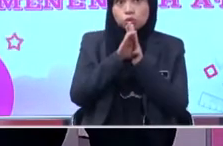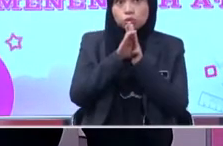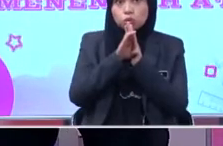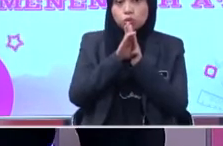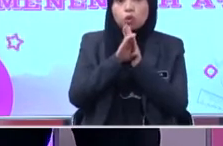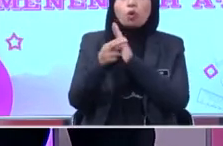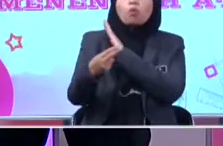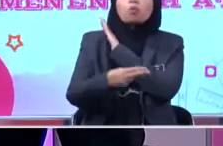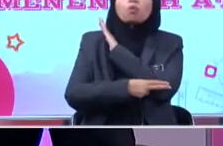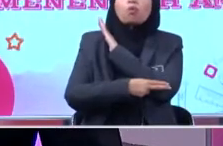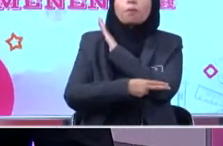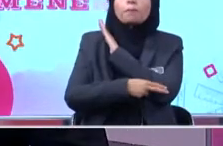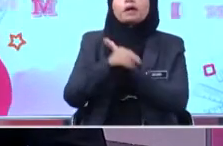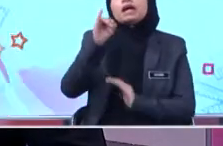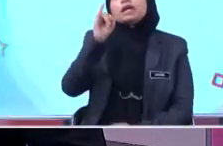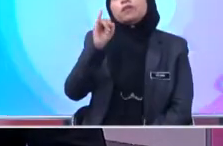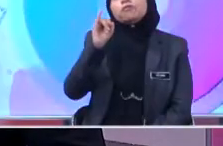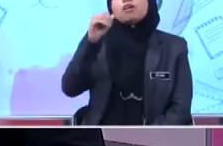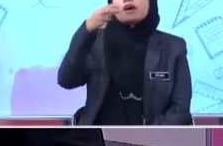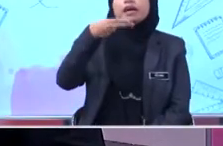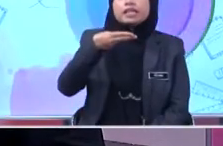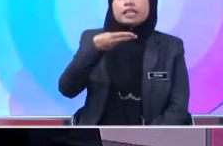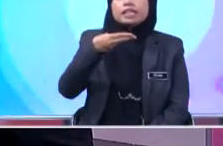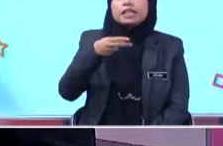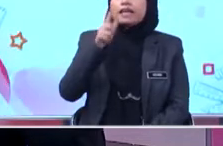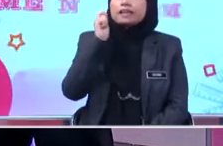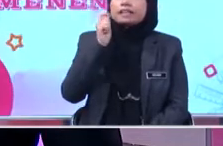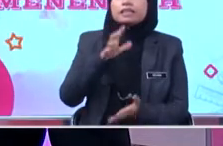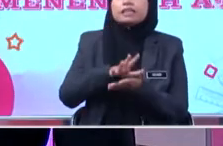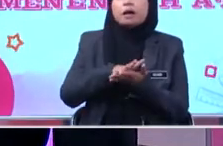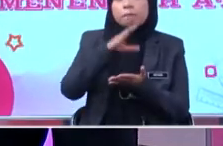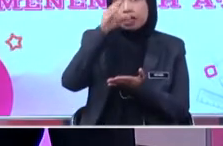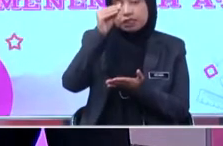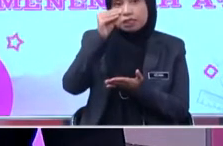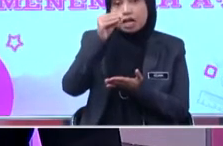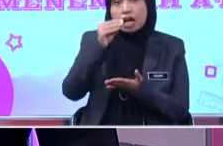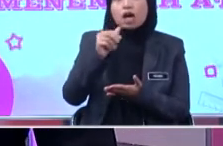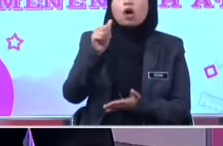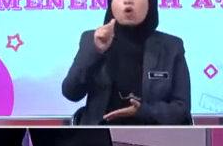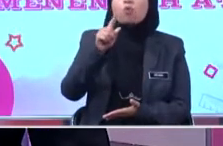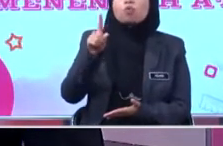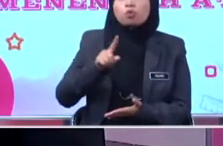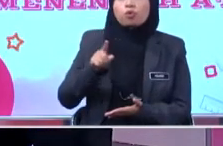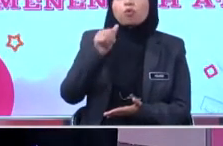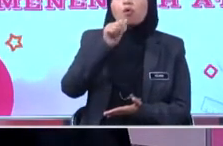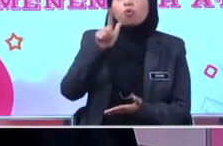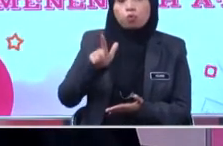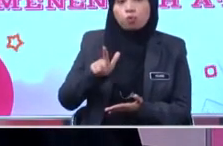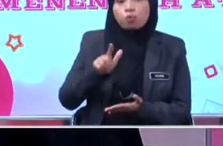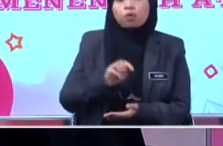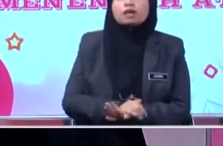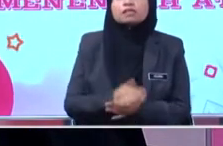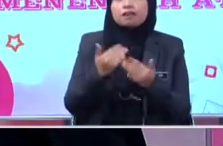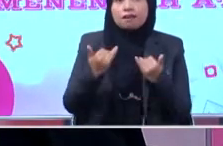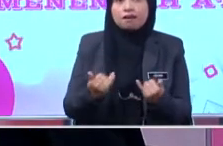Haqiqi tapi khas bentar tadi kita sudah belajar berkaitan dengan huruf-huruf Hakiki yeah kali